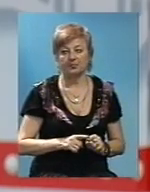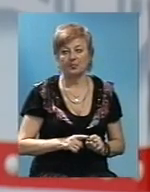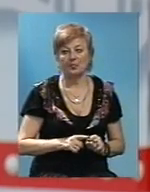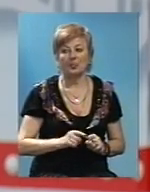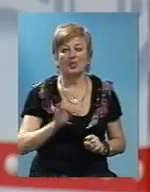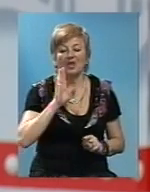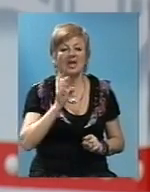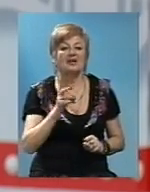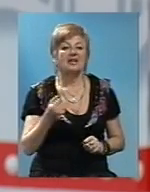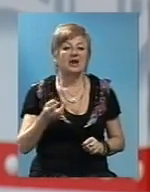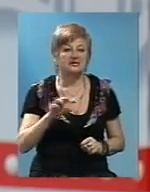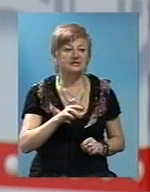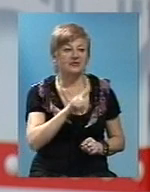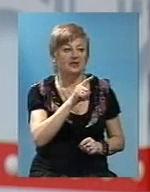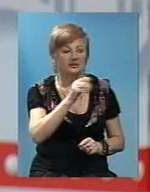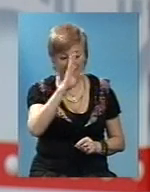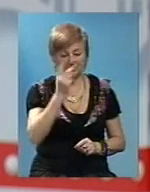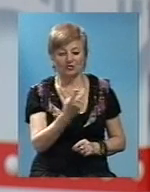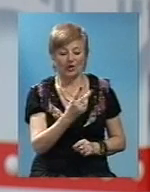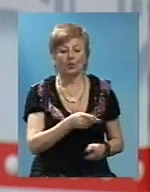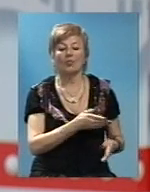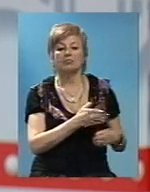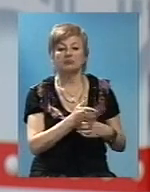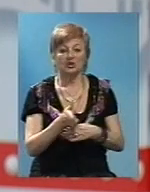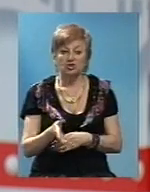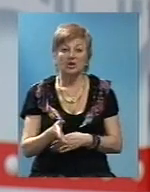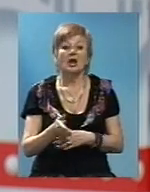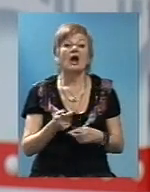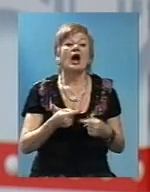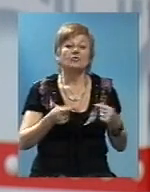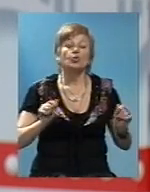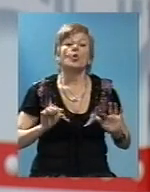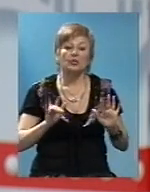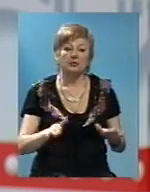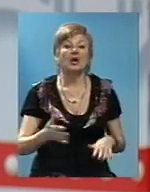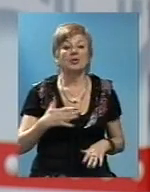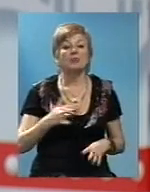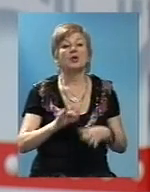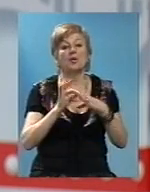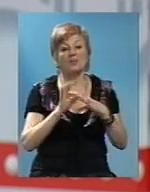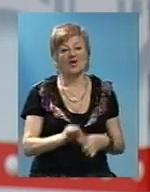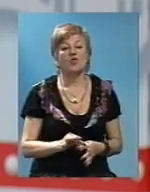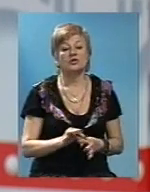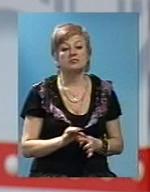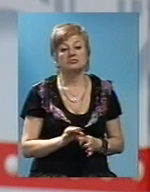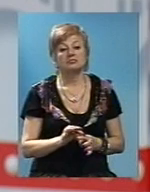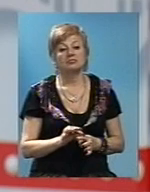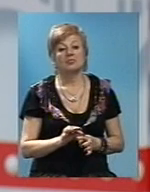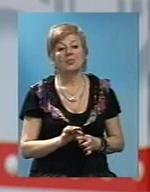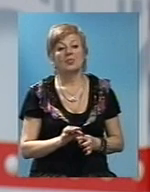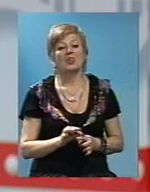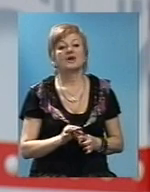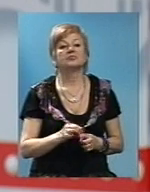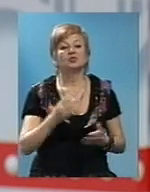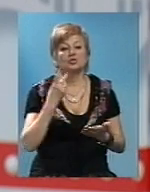Настя і Сергій з цієї програми прийшли до інших заходів. А інші заходи ми, в принципі, проводимо, ну, можна так сказати, виходячи